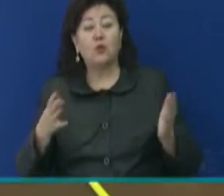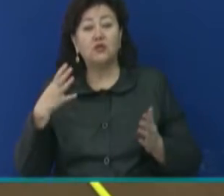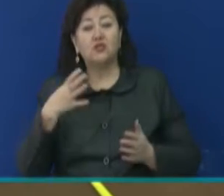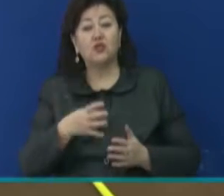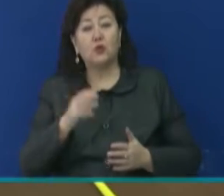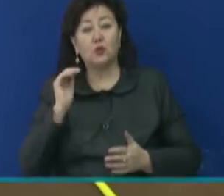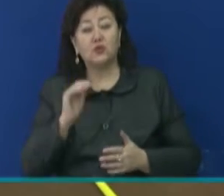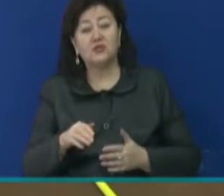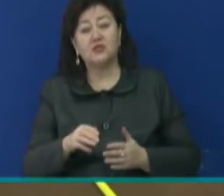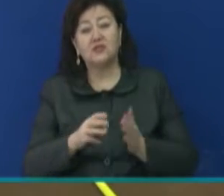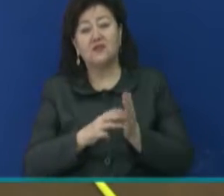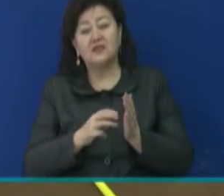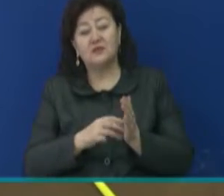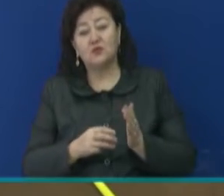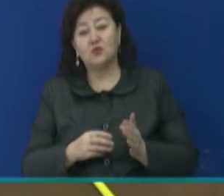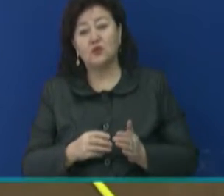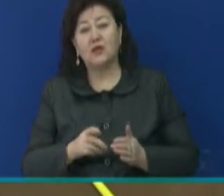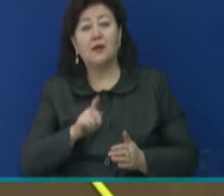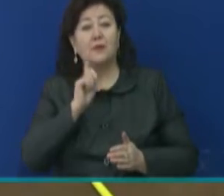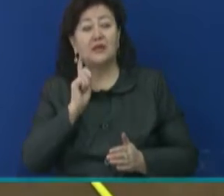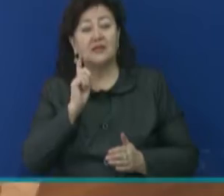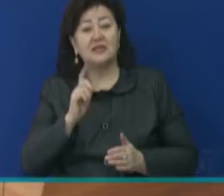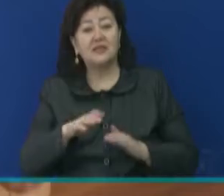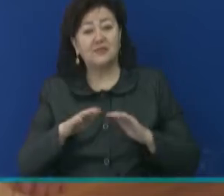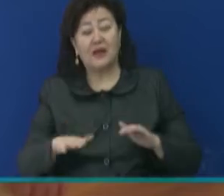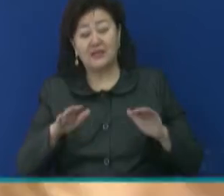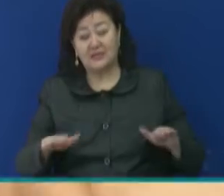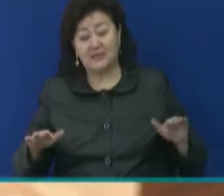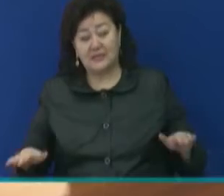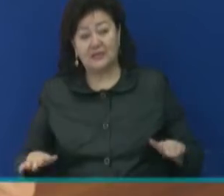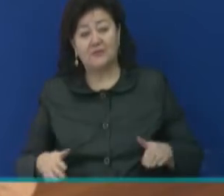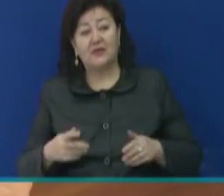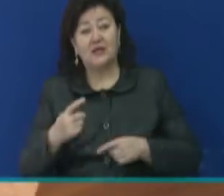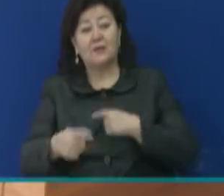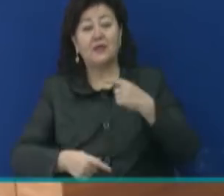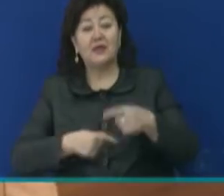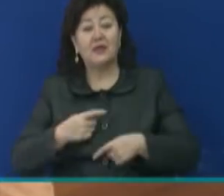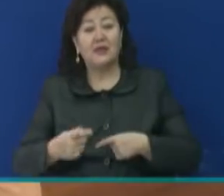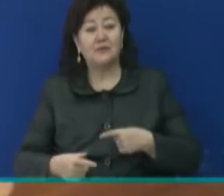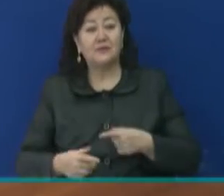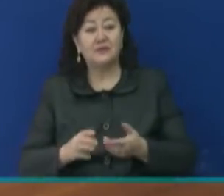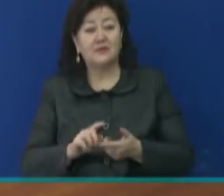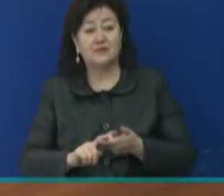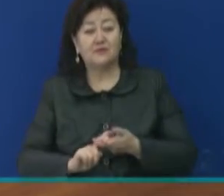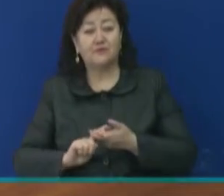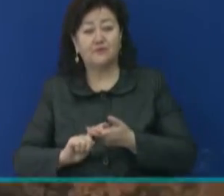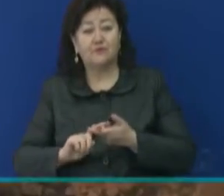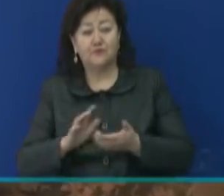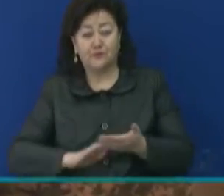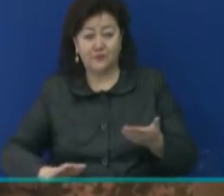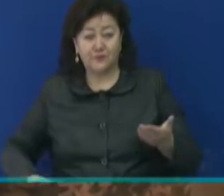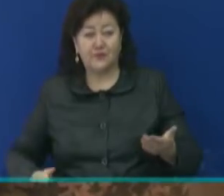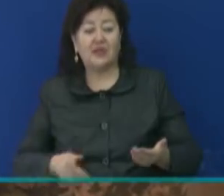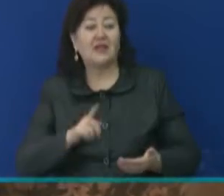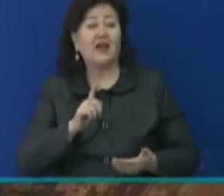4300 воспитанников главная цель форума продолжение преемственности поколений через развитие военно-па